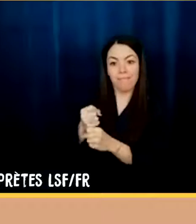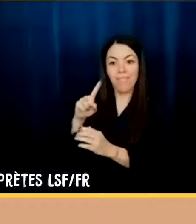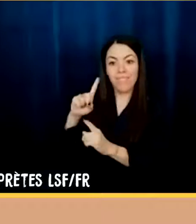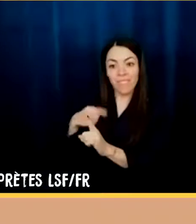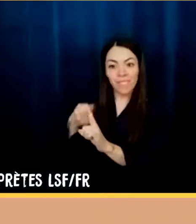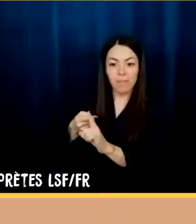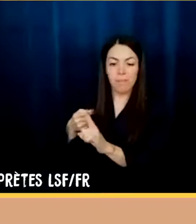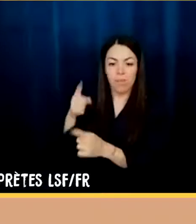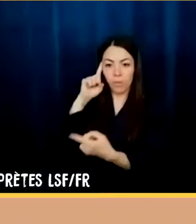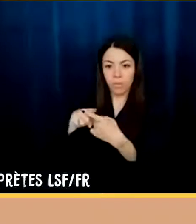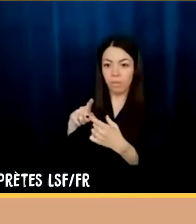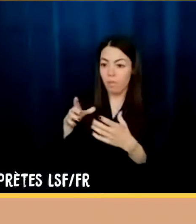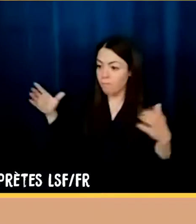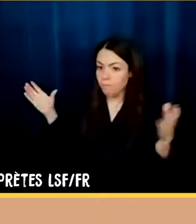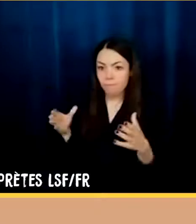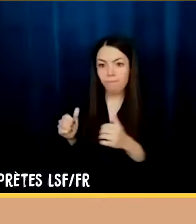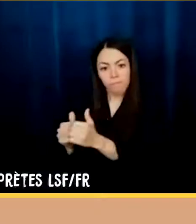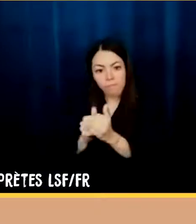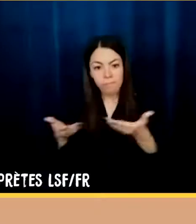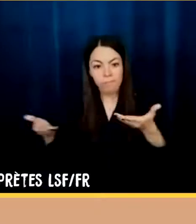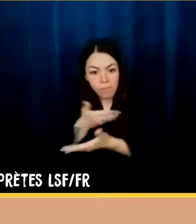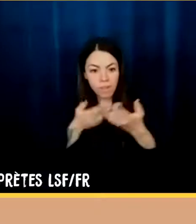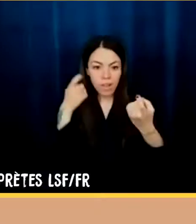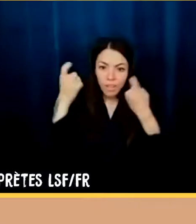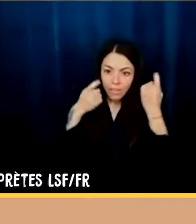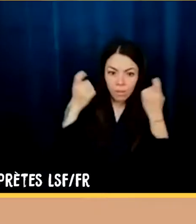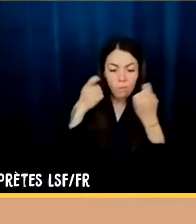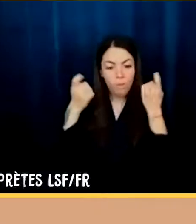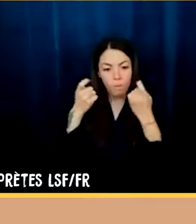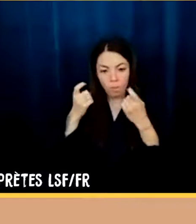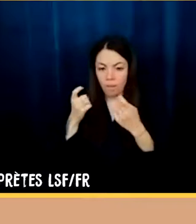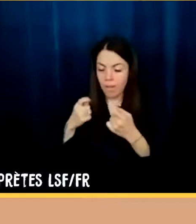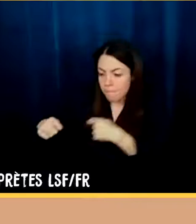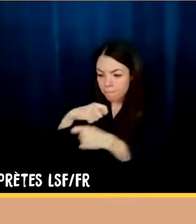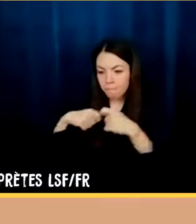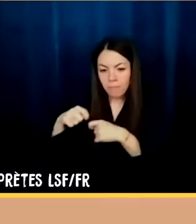de partage, de réflexion, rendu possible grâce aux valeurs et aux principes de LALAB.